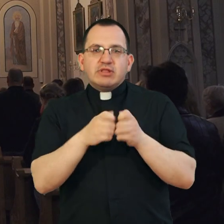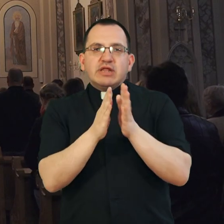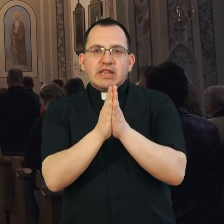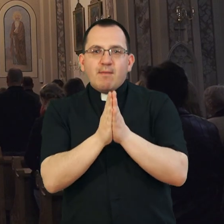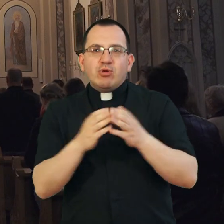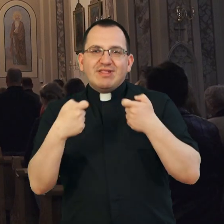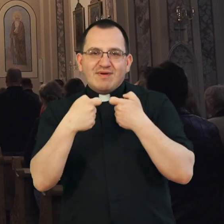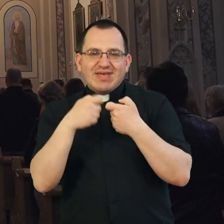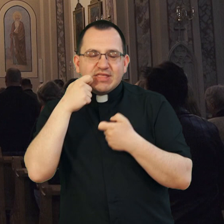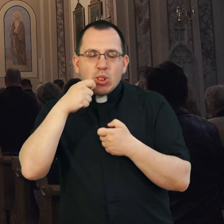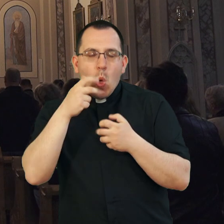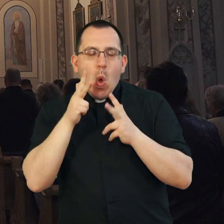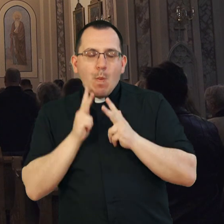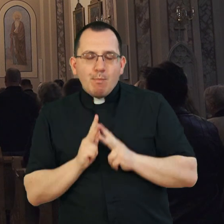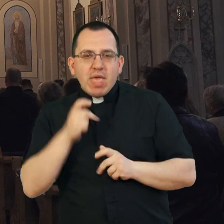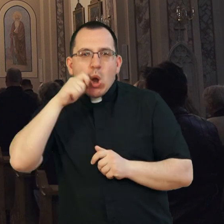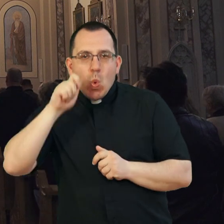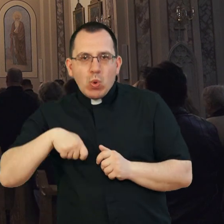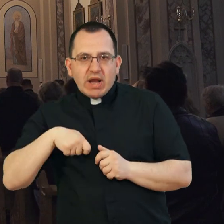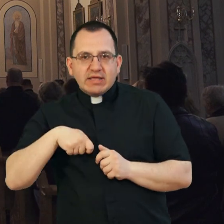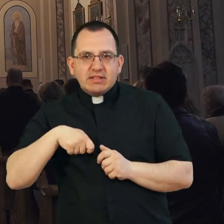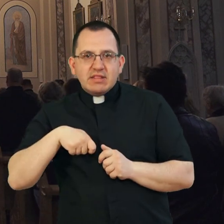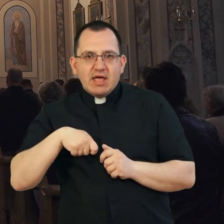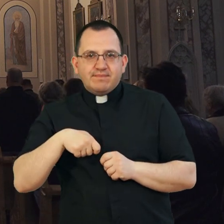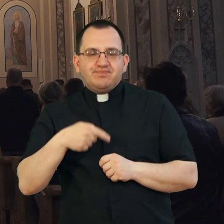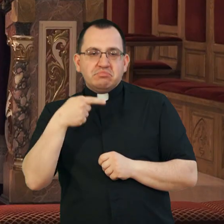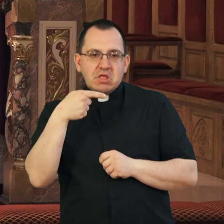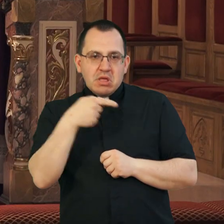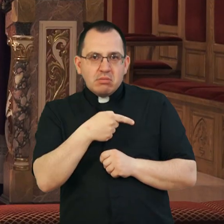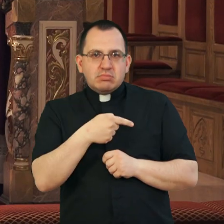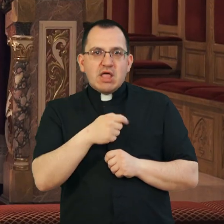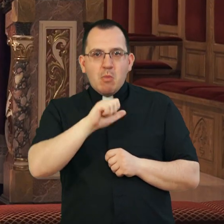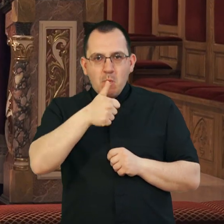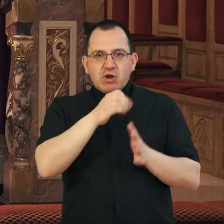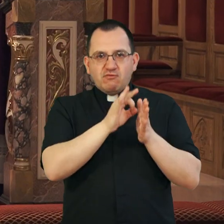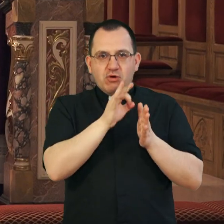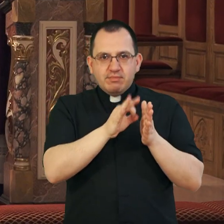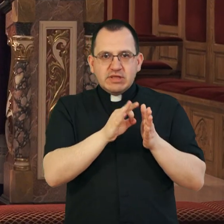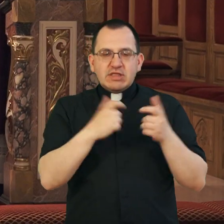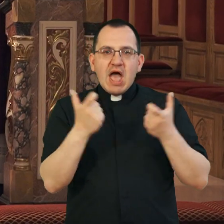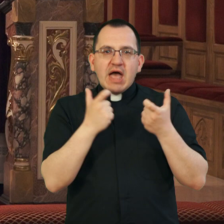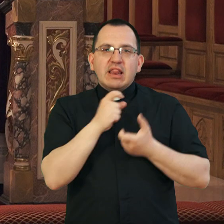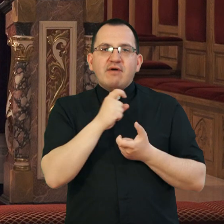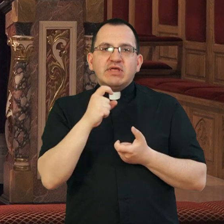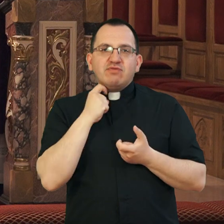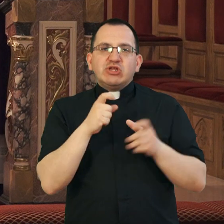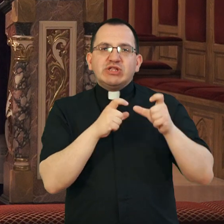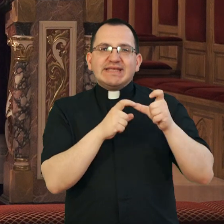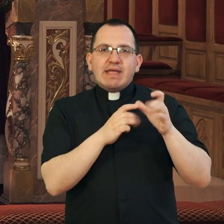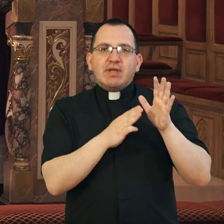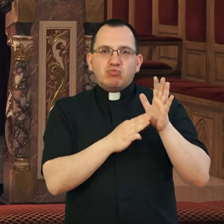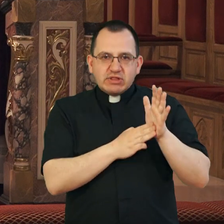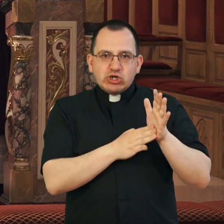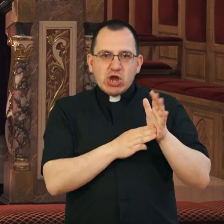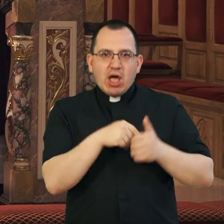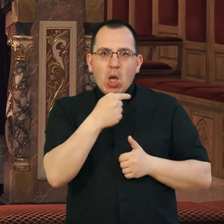Ukrajini. U 19. sati je redovnu svetu misu na hrvatskom jeziku predslavio župnik prečasni Stjepan Mostečak, koji je uvodno